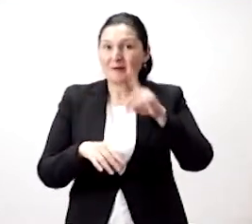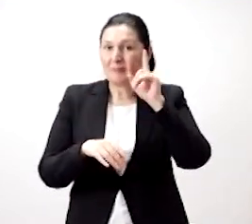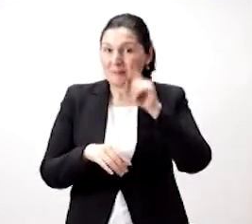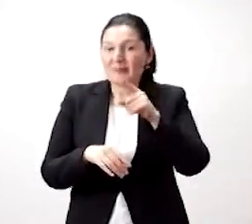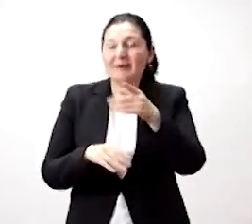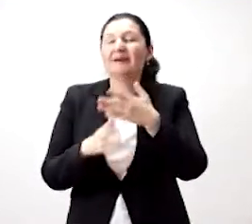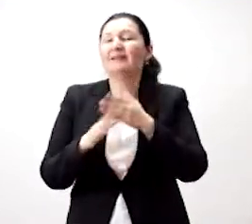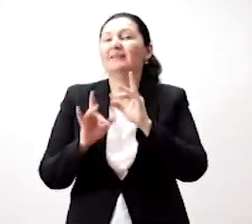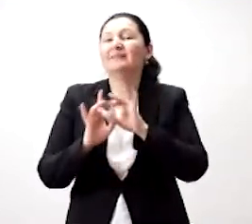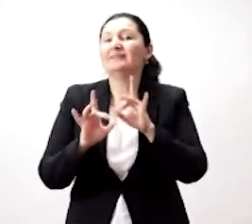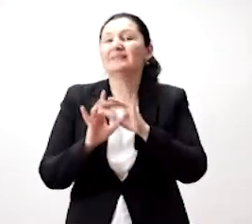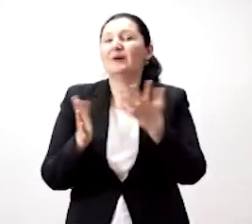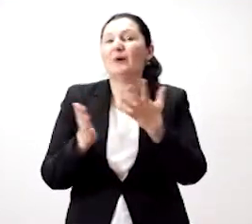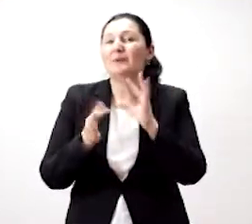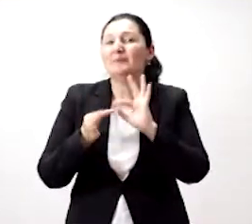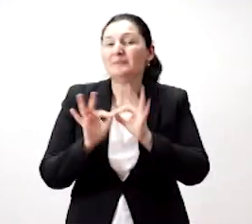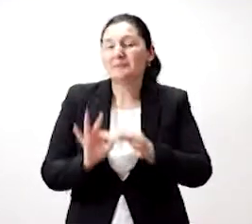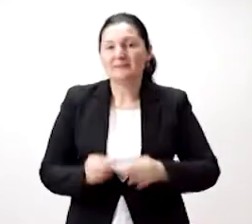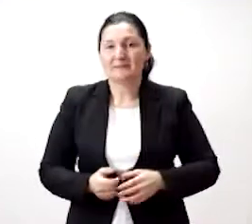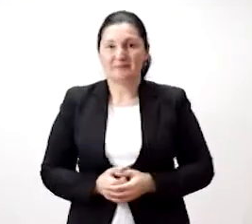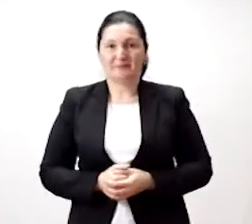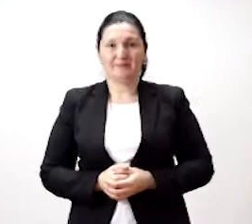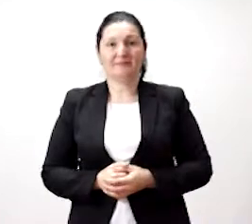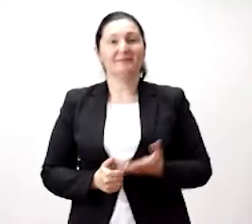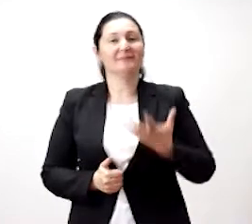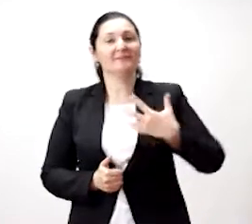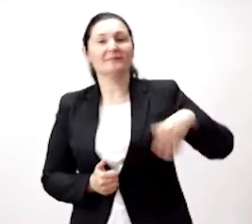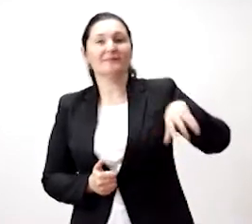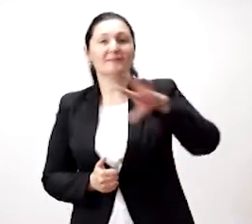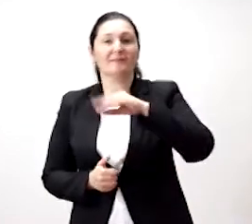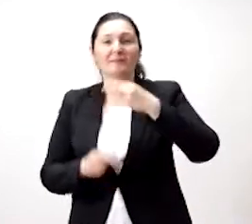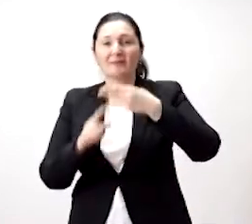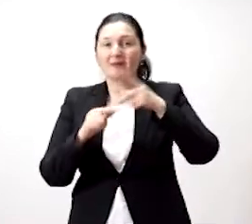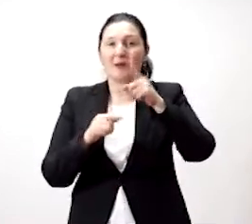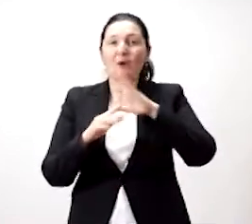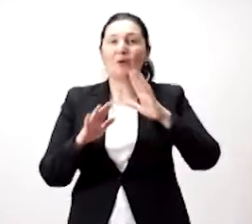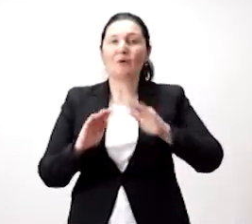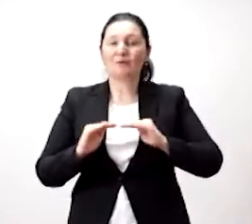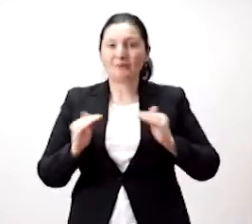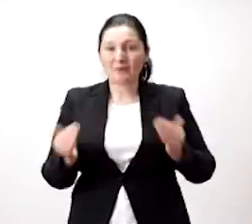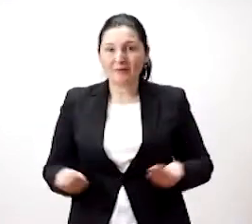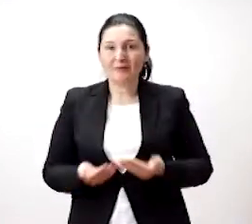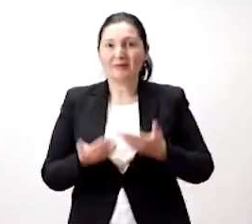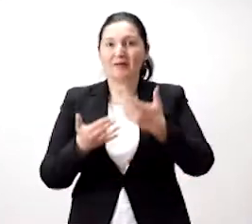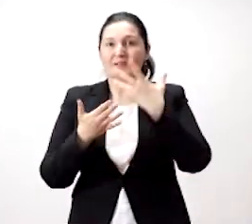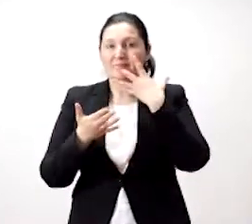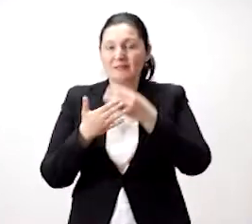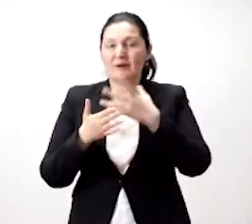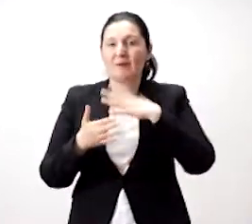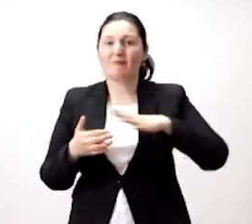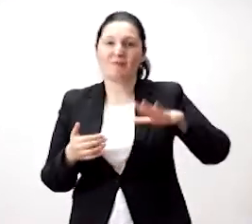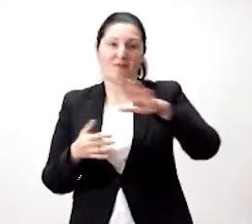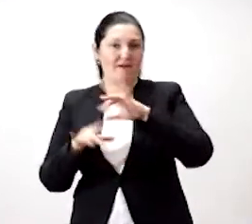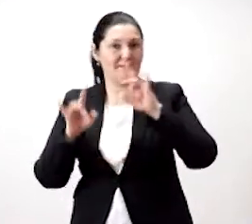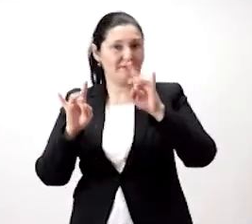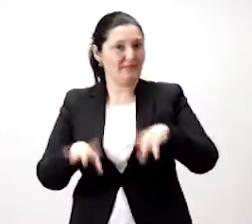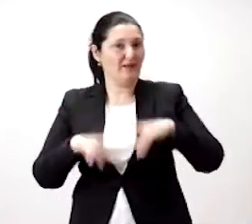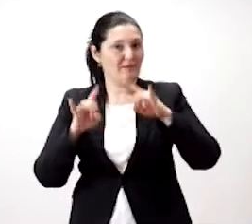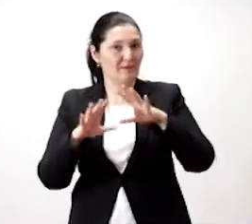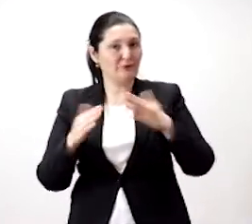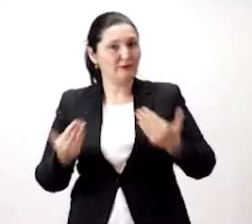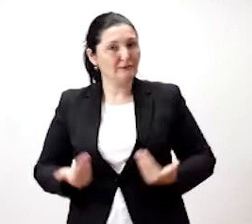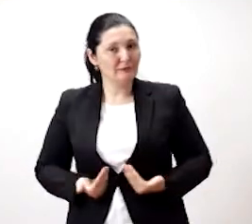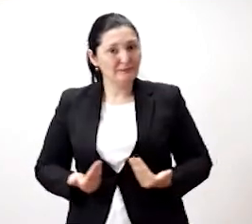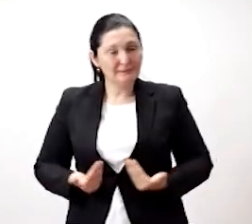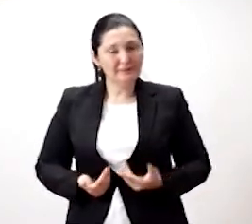گویم؟ گوید معلمه جان. تمامی جانوران خلطه‌دار محض در قطعه استرالیا زندگی